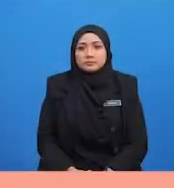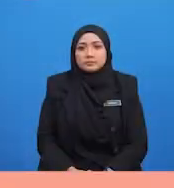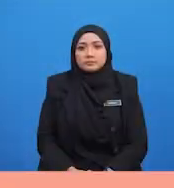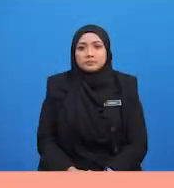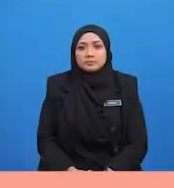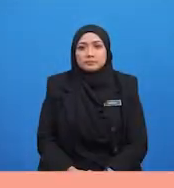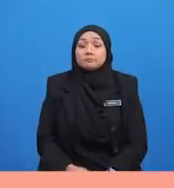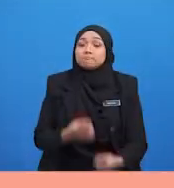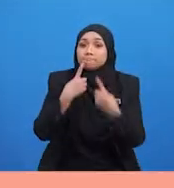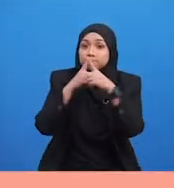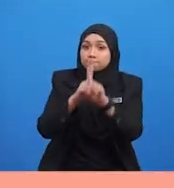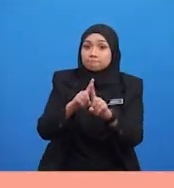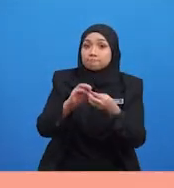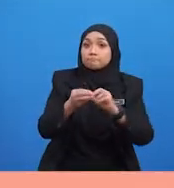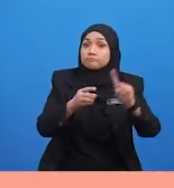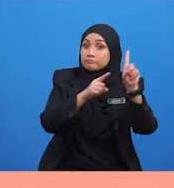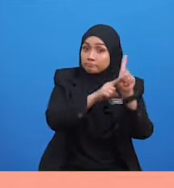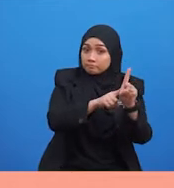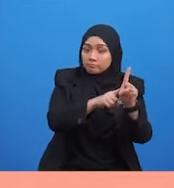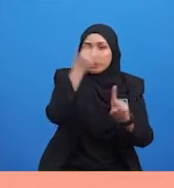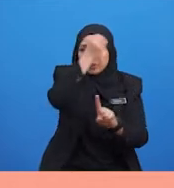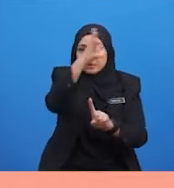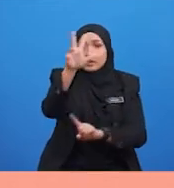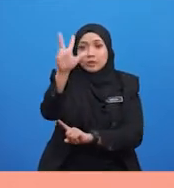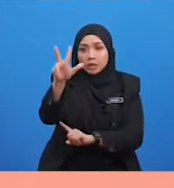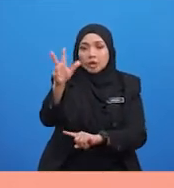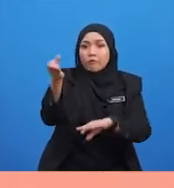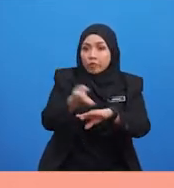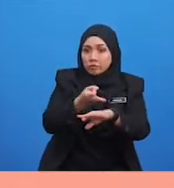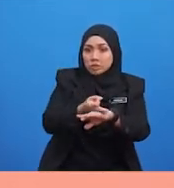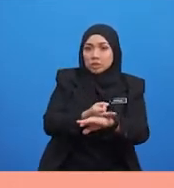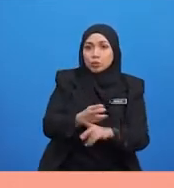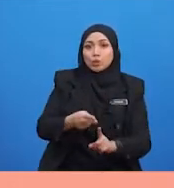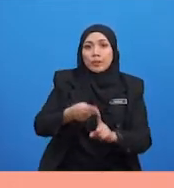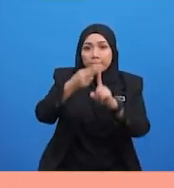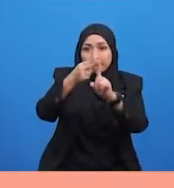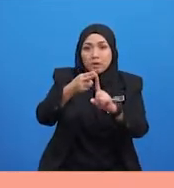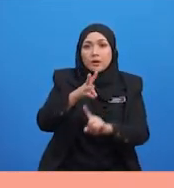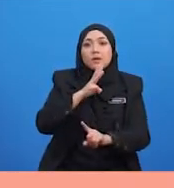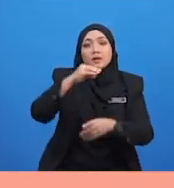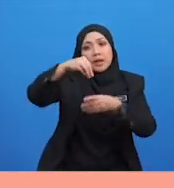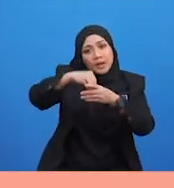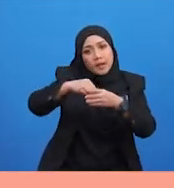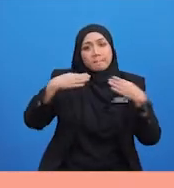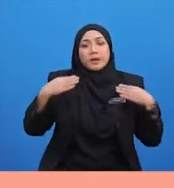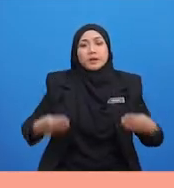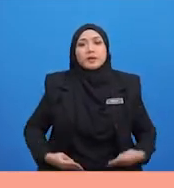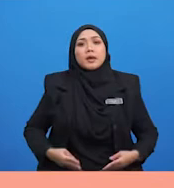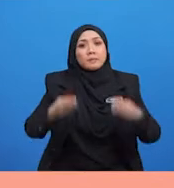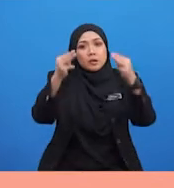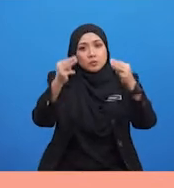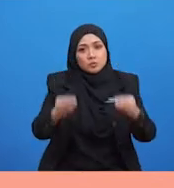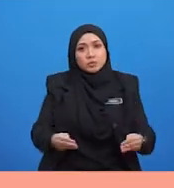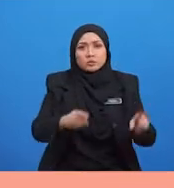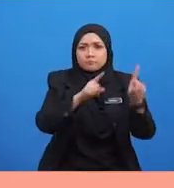Nombor satu, nyatakan tiga fungsi utama air dalam tubuh. Yang pertama, sebagai bahan